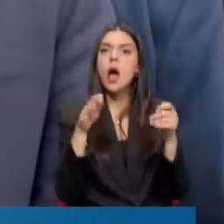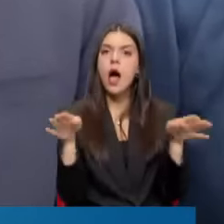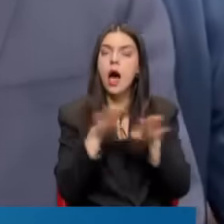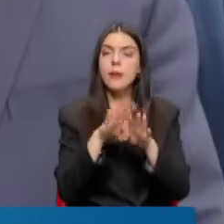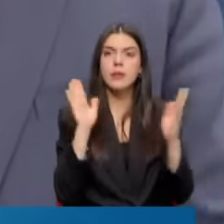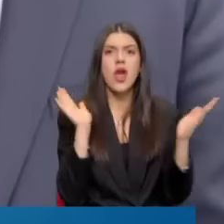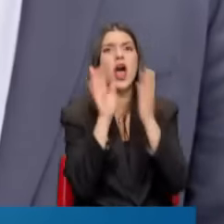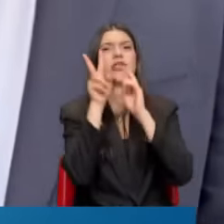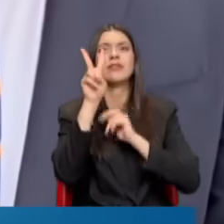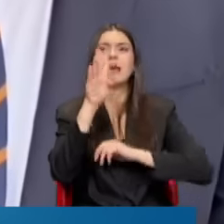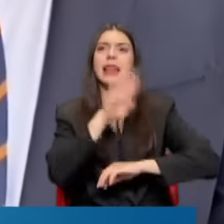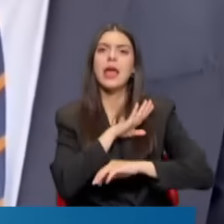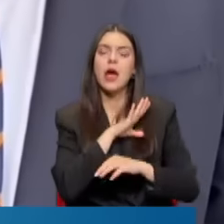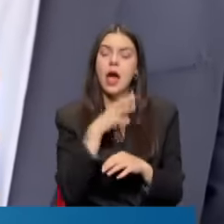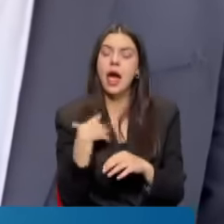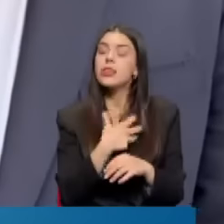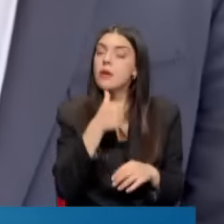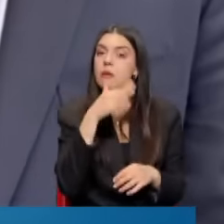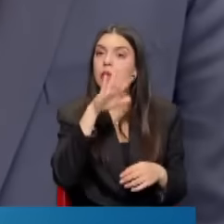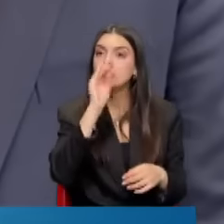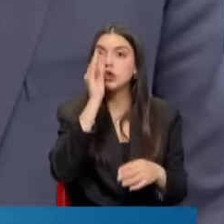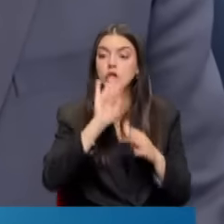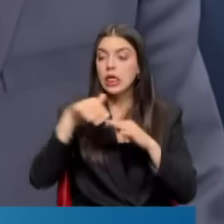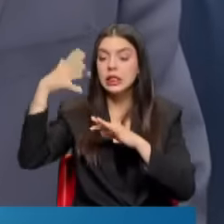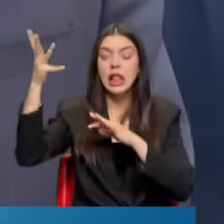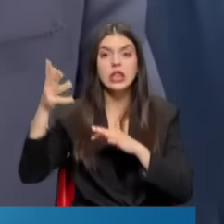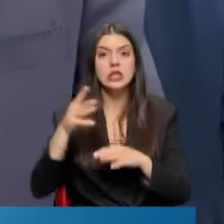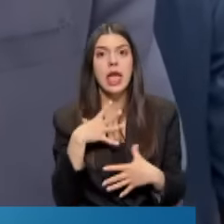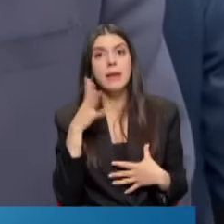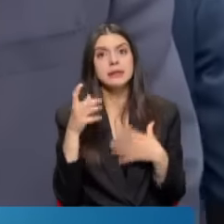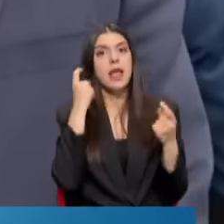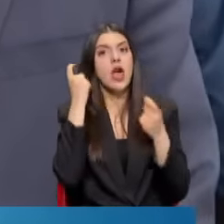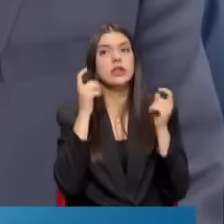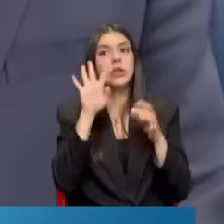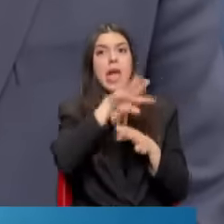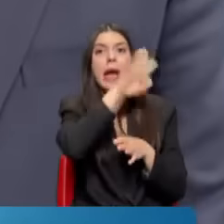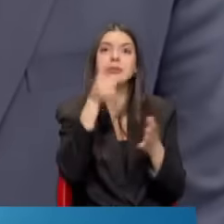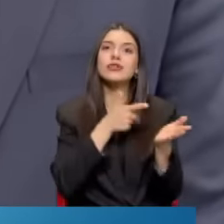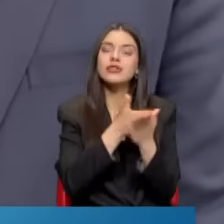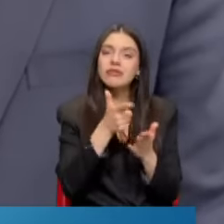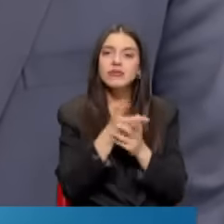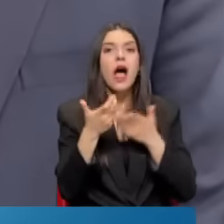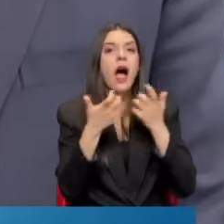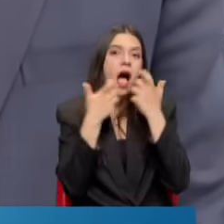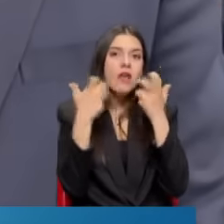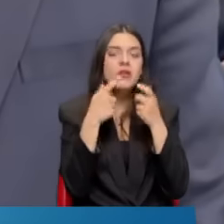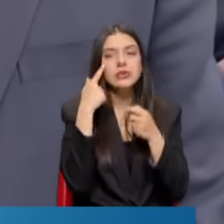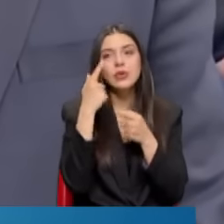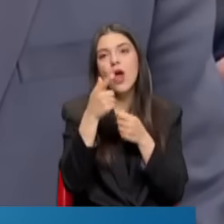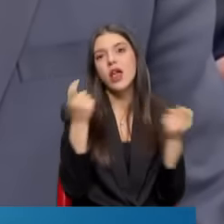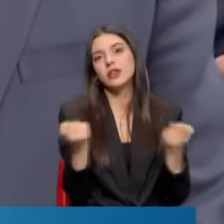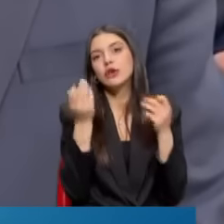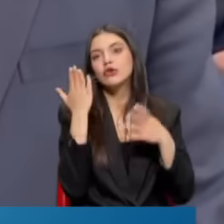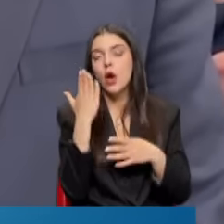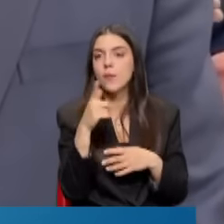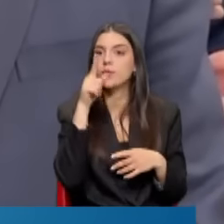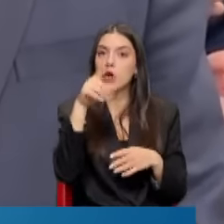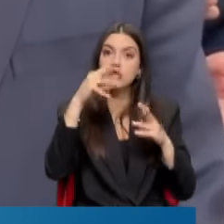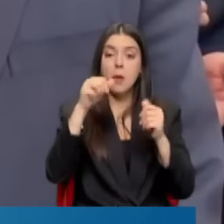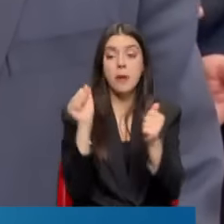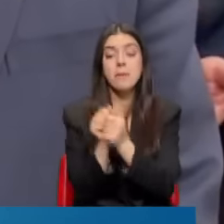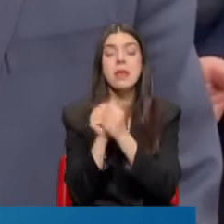çıkan veliler çocuklarının geleceği konusunda endişeli Çünkü Hepsi de çiftçilikle hayvancılık geçimini sağlıyor bir anlamda o toprağa